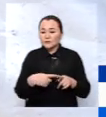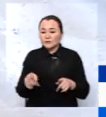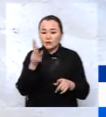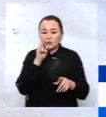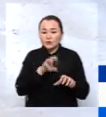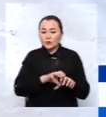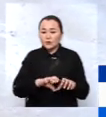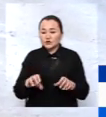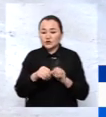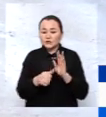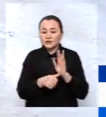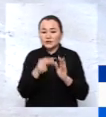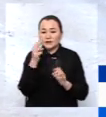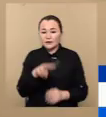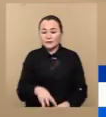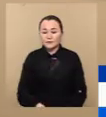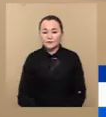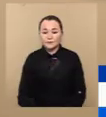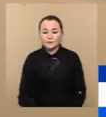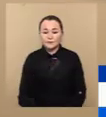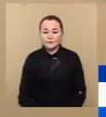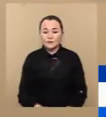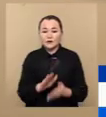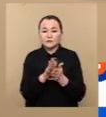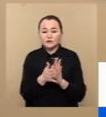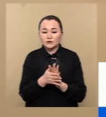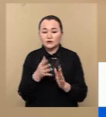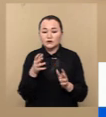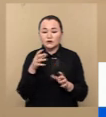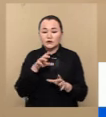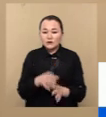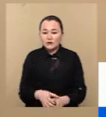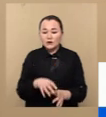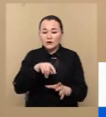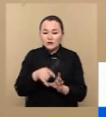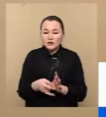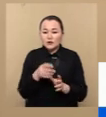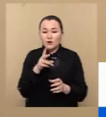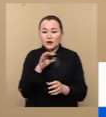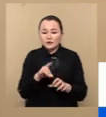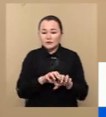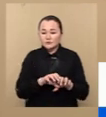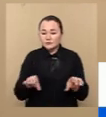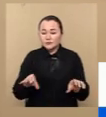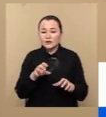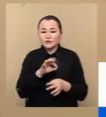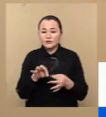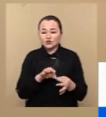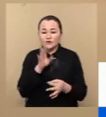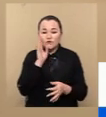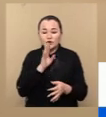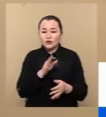канализационного коллектора – 16 километров. При обследовании смотровых колодцев по всей протяженности коллектора излив сточных вод не